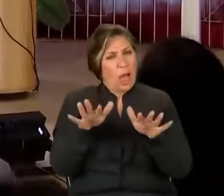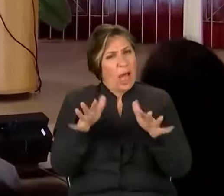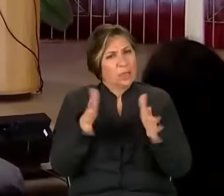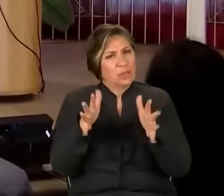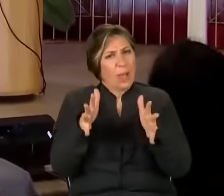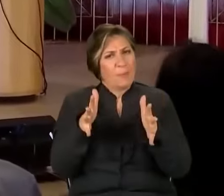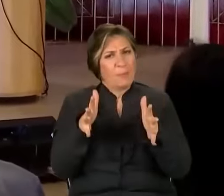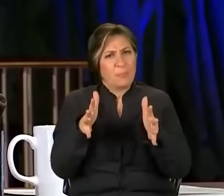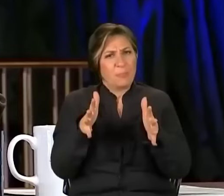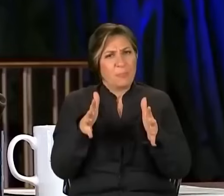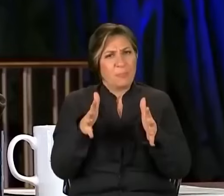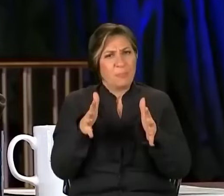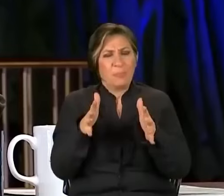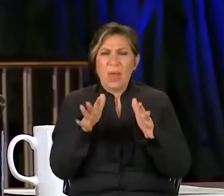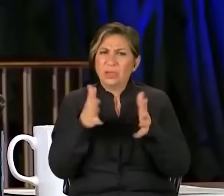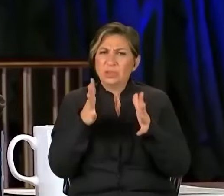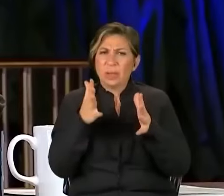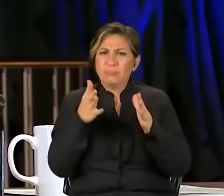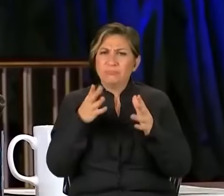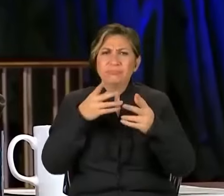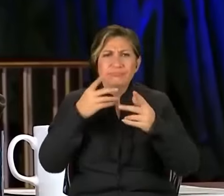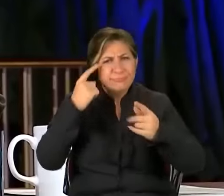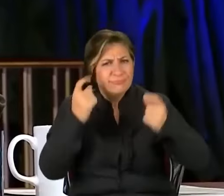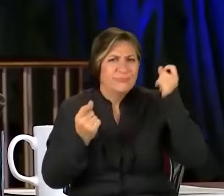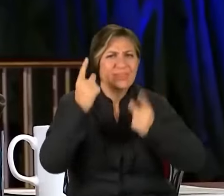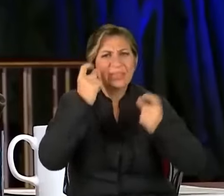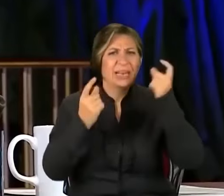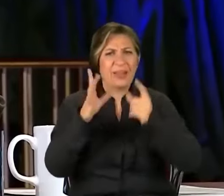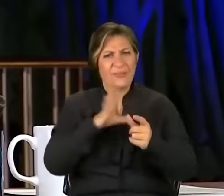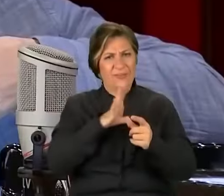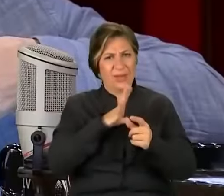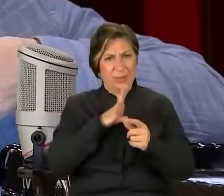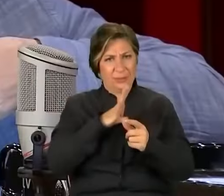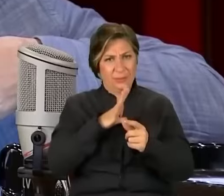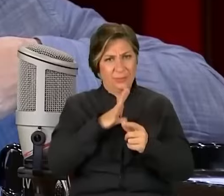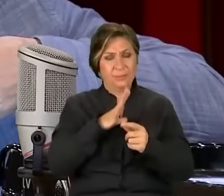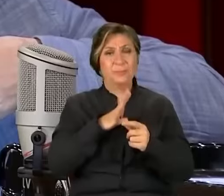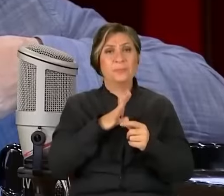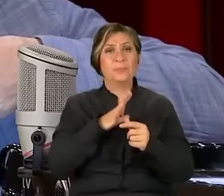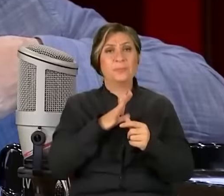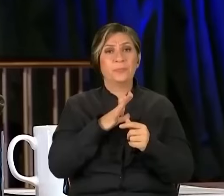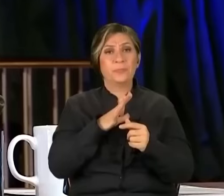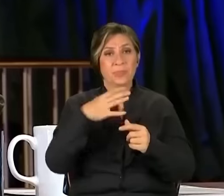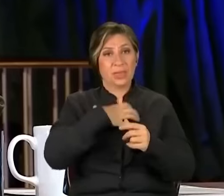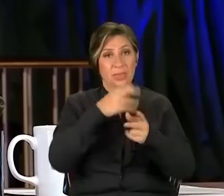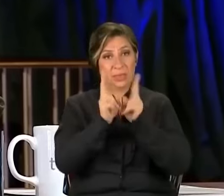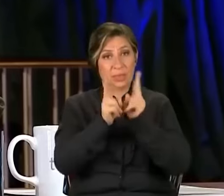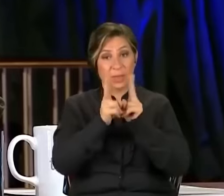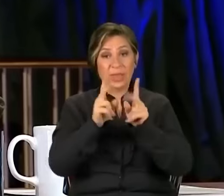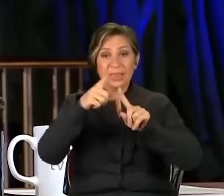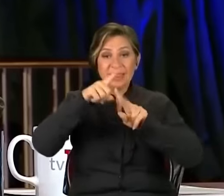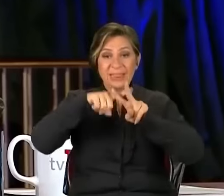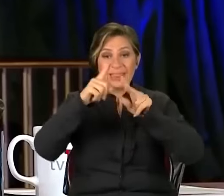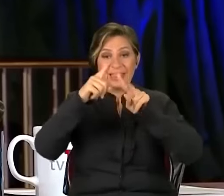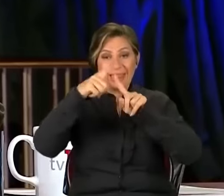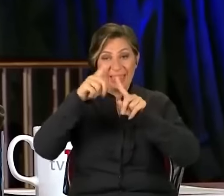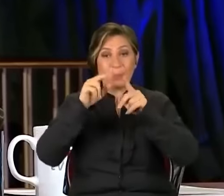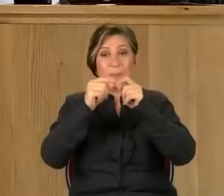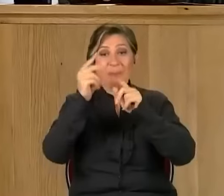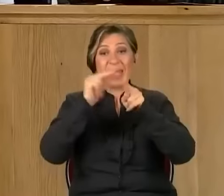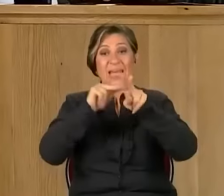acayip acayip girişimlerim var tiyatro için. Tatbikat sahnesiyle, yani kendi tiyatronla tatbikat sahnesiyle. Şimdi